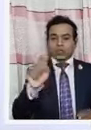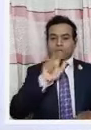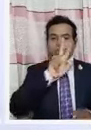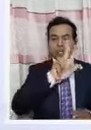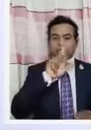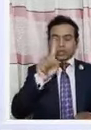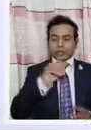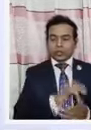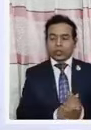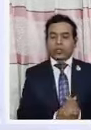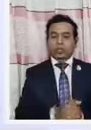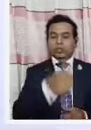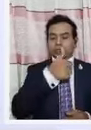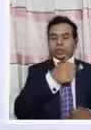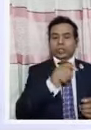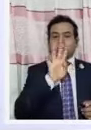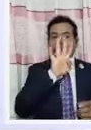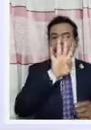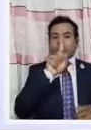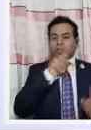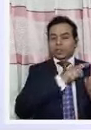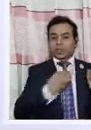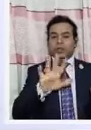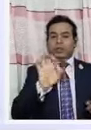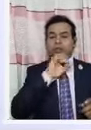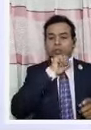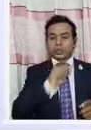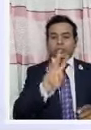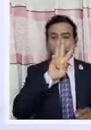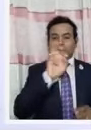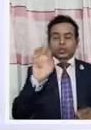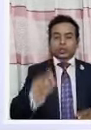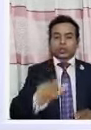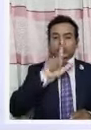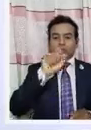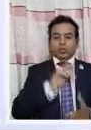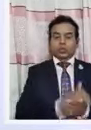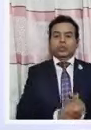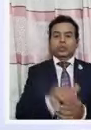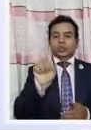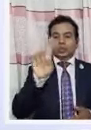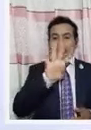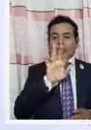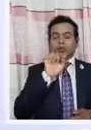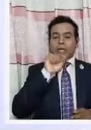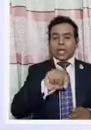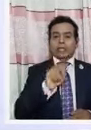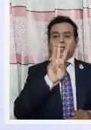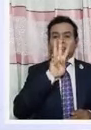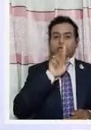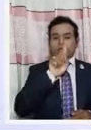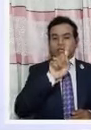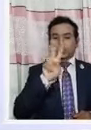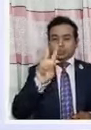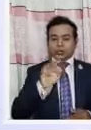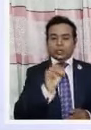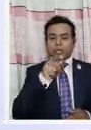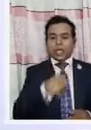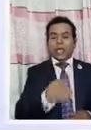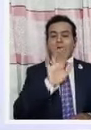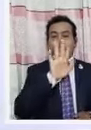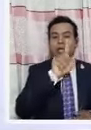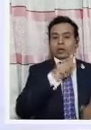3.02%, 31 থেকে 40 181 জন, 6.91%, 41 থেকে 50